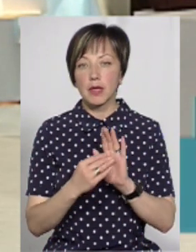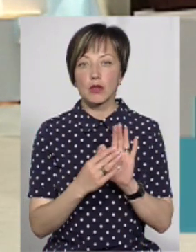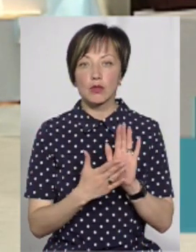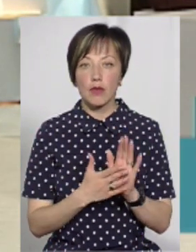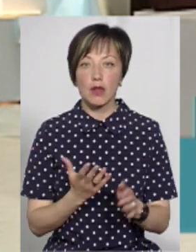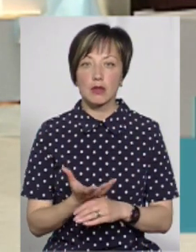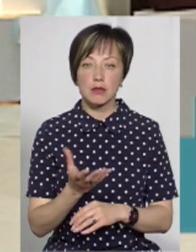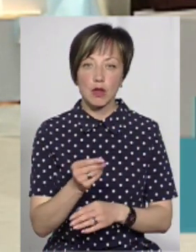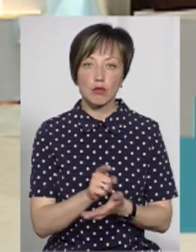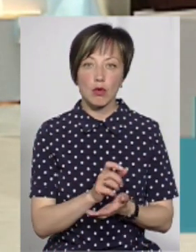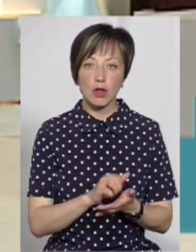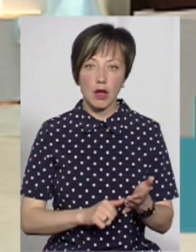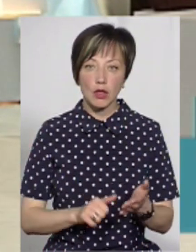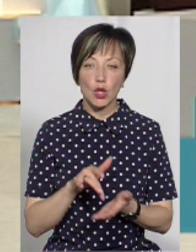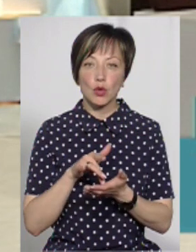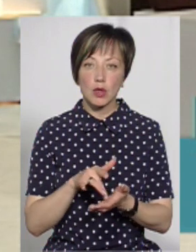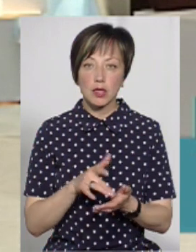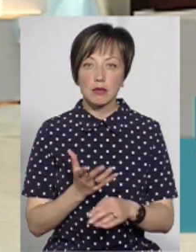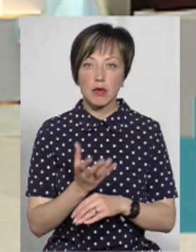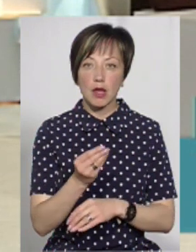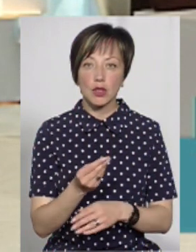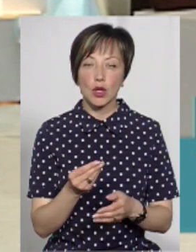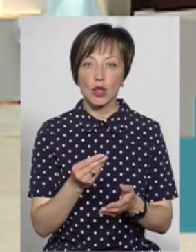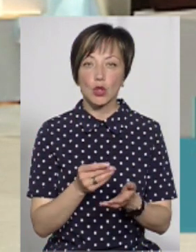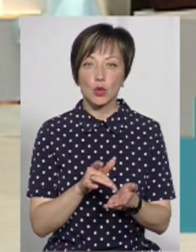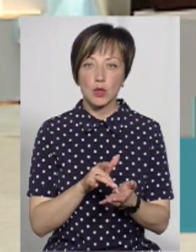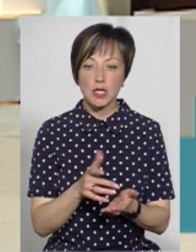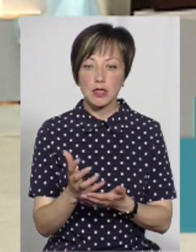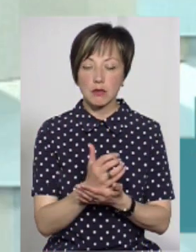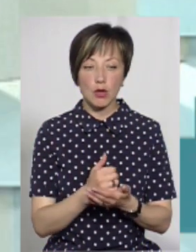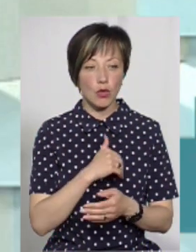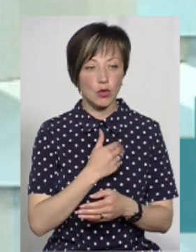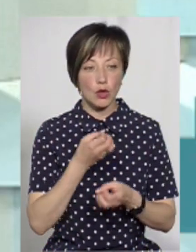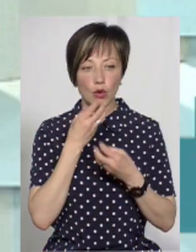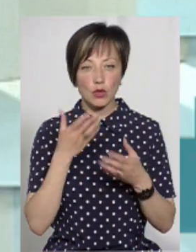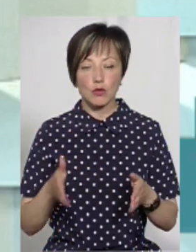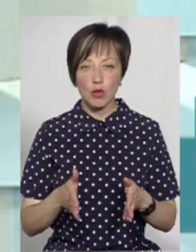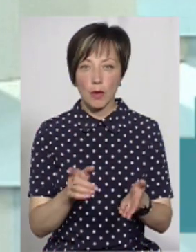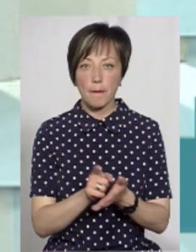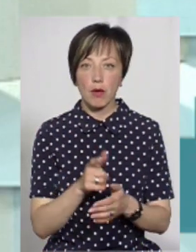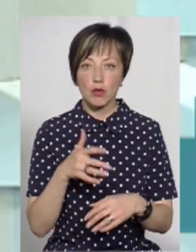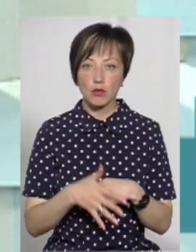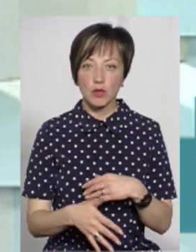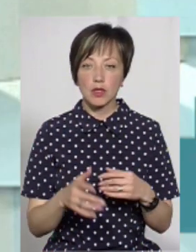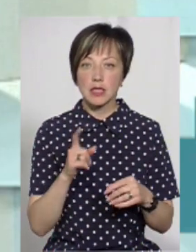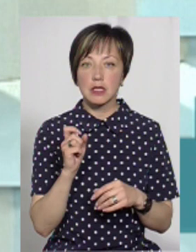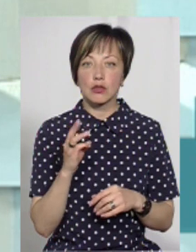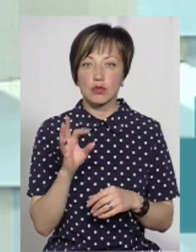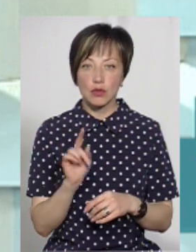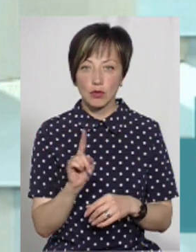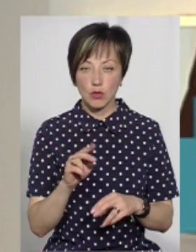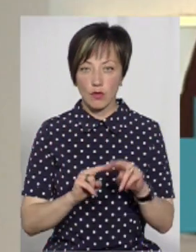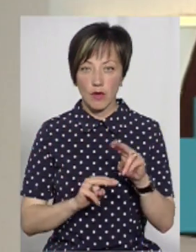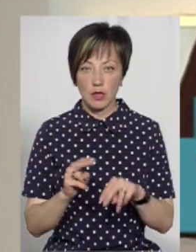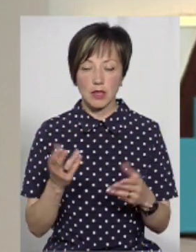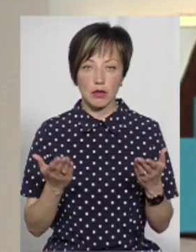реєструвалися, сплачували податки, щоб туристи сплачували туристичний збір. Тому що, якщо ми хочемо хороші дороги, ми маємо розуміти, що за щось вони мають будуватися. Якщо